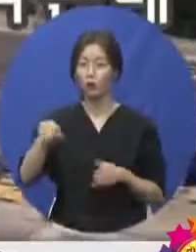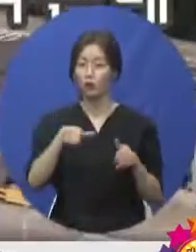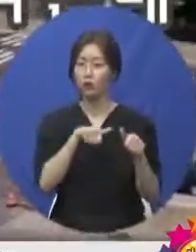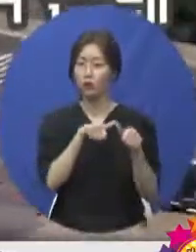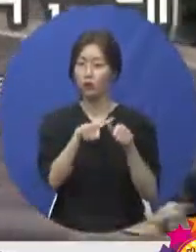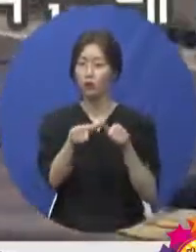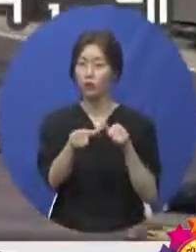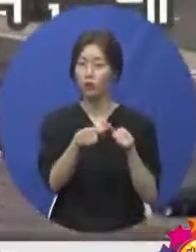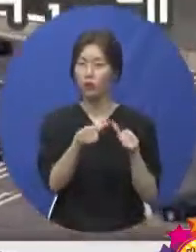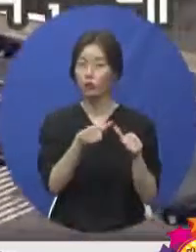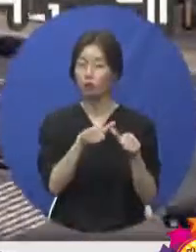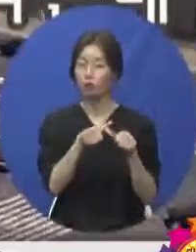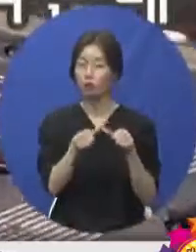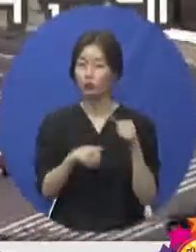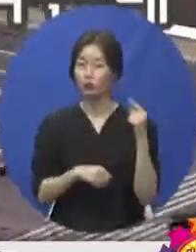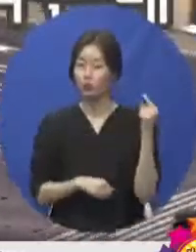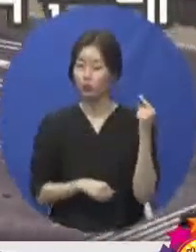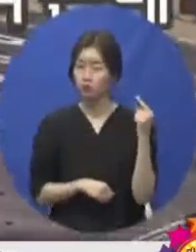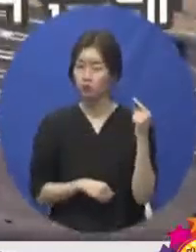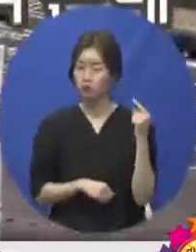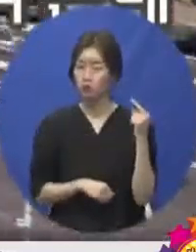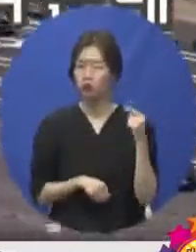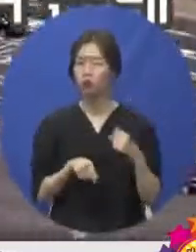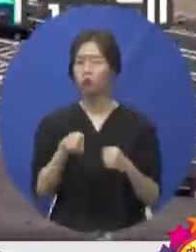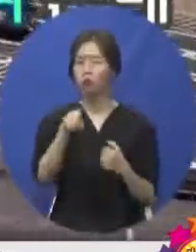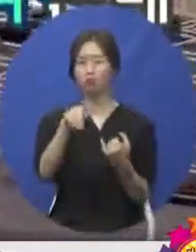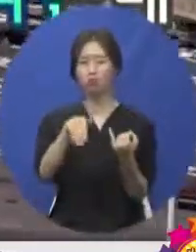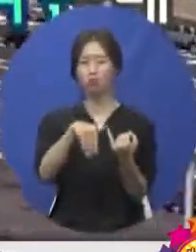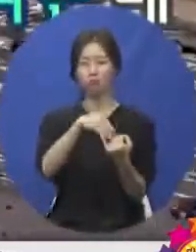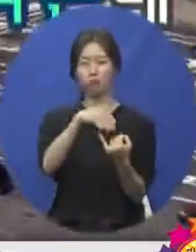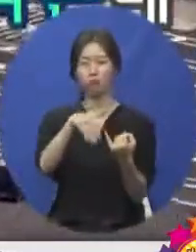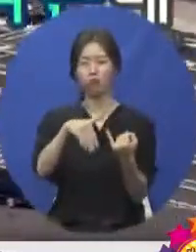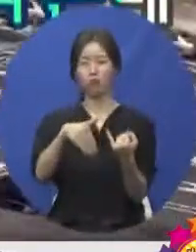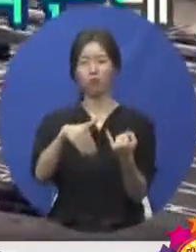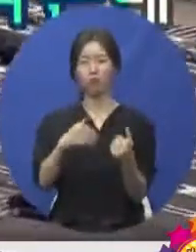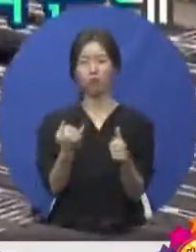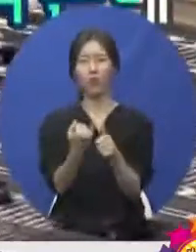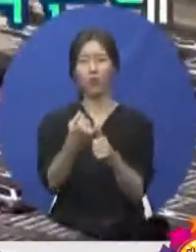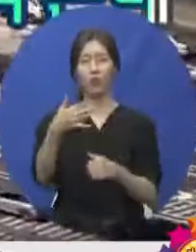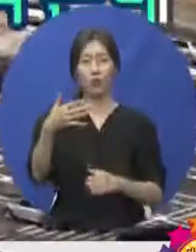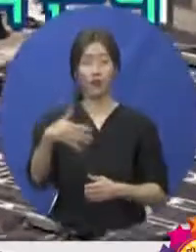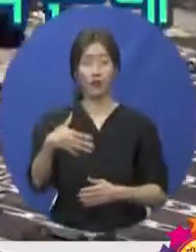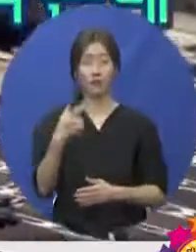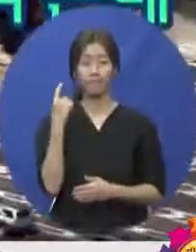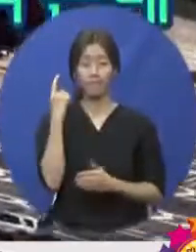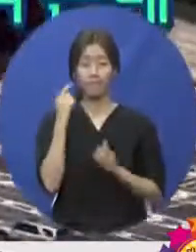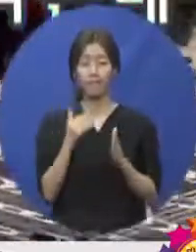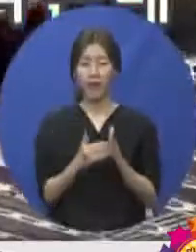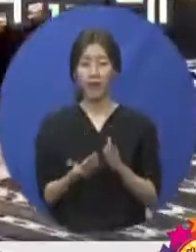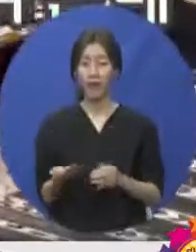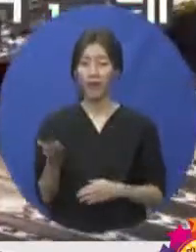태어난 사람은 아직도 혼자라는데